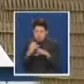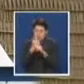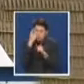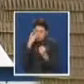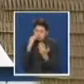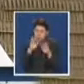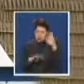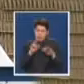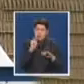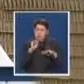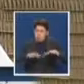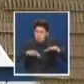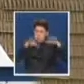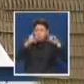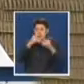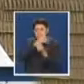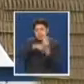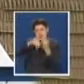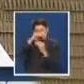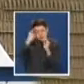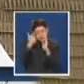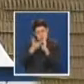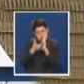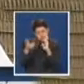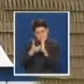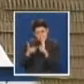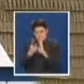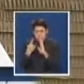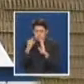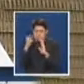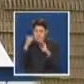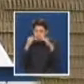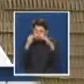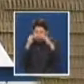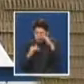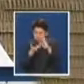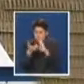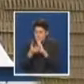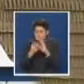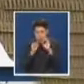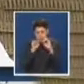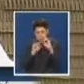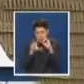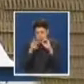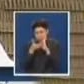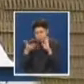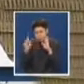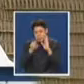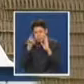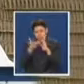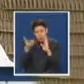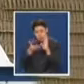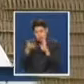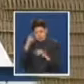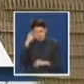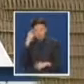ว่าน้ำท่วมน่าจะทำให้ขาดไปคือจะทำให้มีผลลบลงมาประมาณสัก 0.3%นะครับเพ